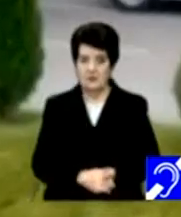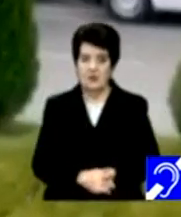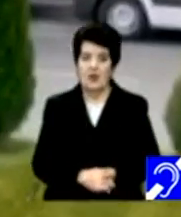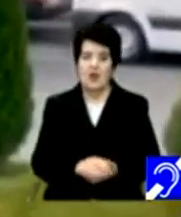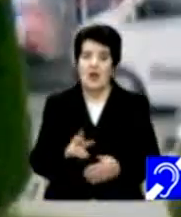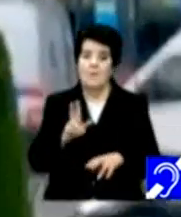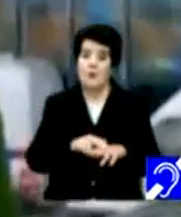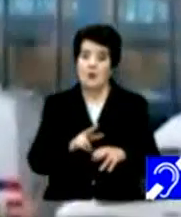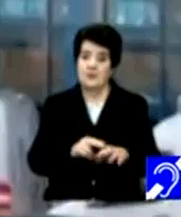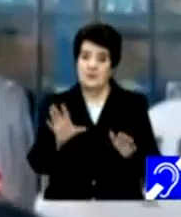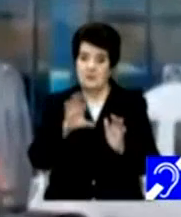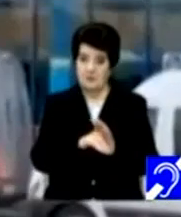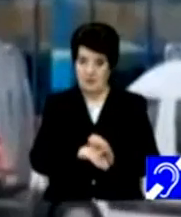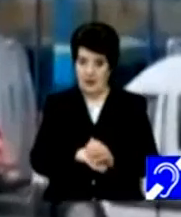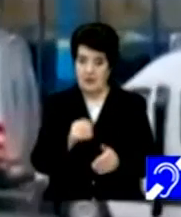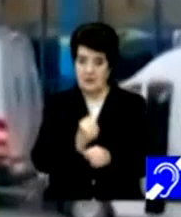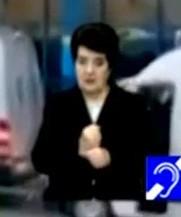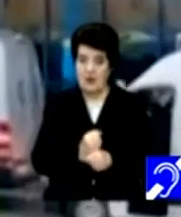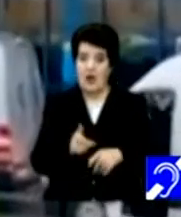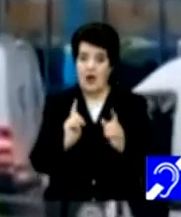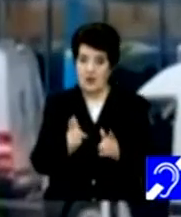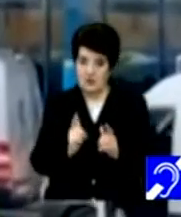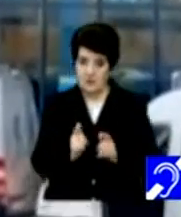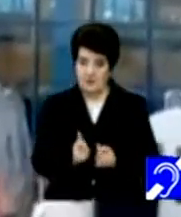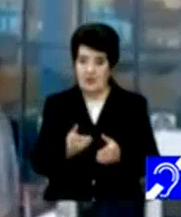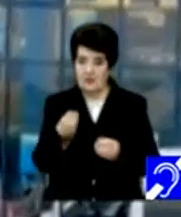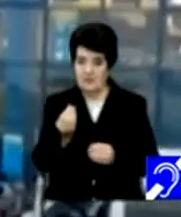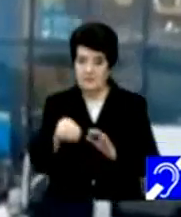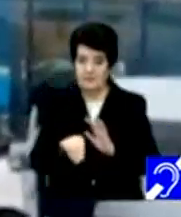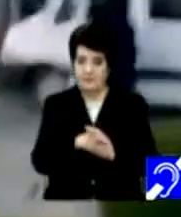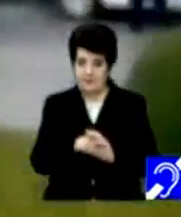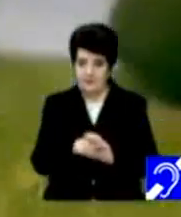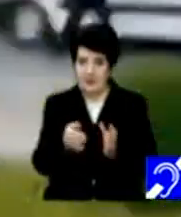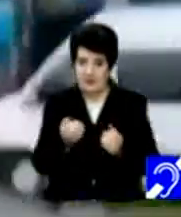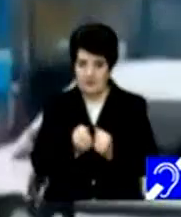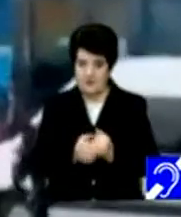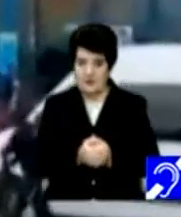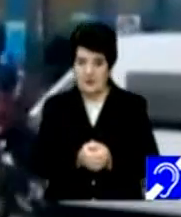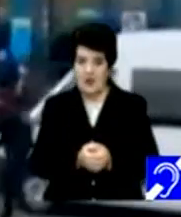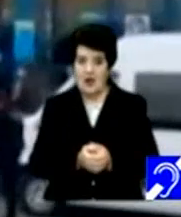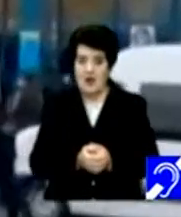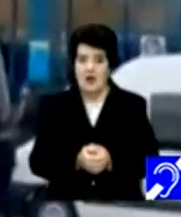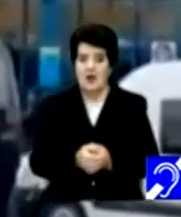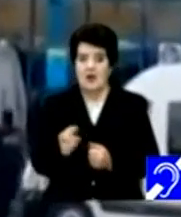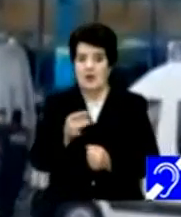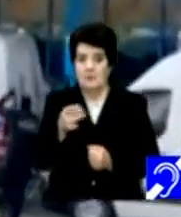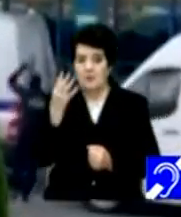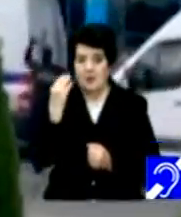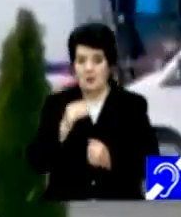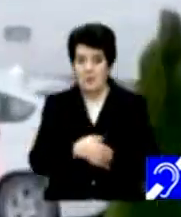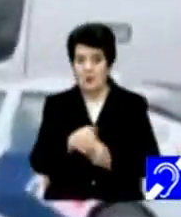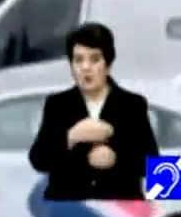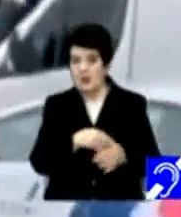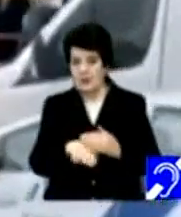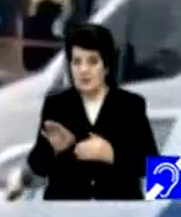Astfel, polițiștii implicați în serviciu ar fi acceptat și primit sistematic de la cetățeni care traversau frontiera Republicii Moldova, pe sensul